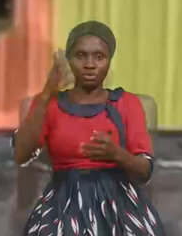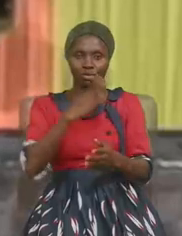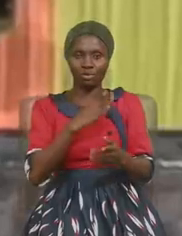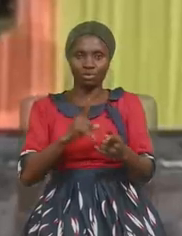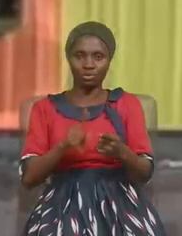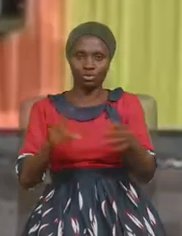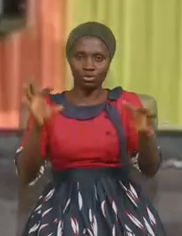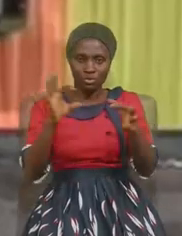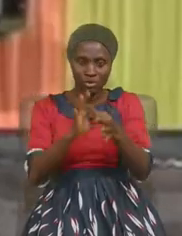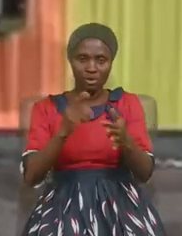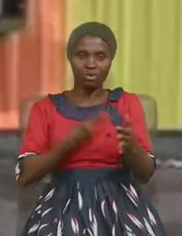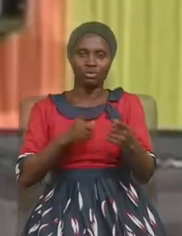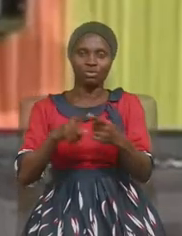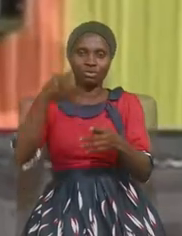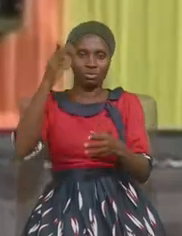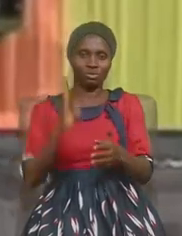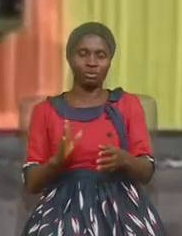reconnecter à Dieu.